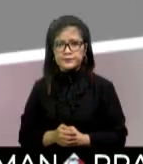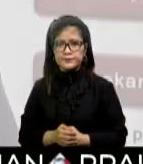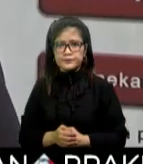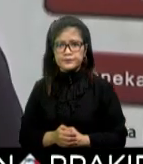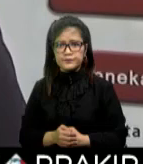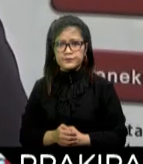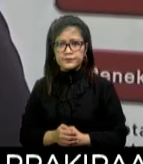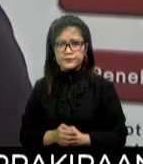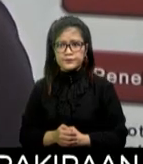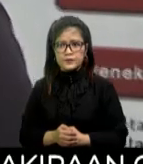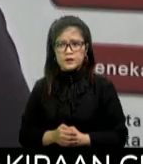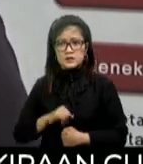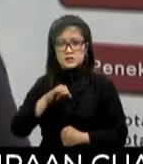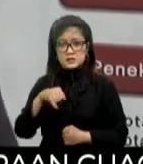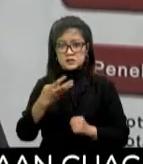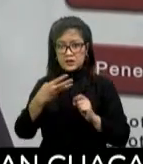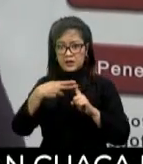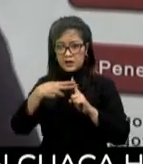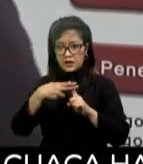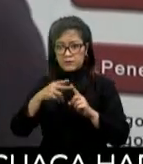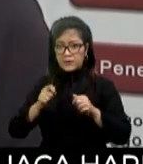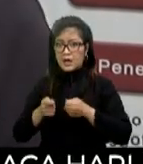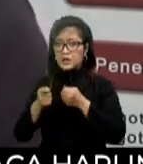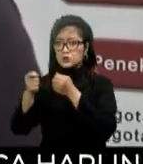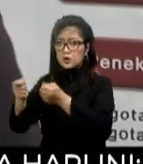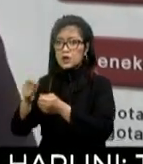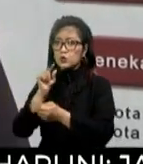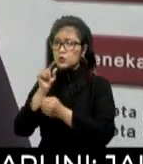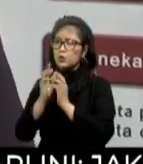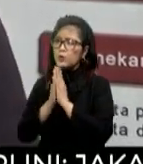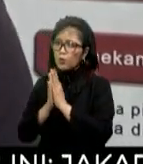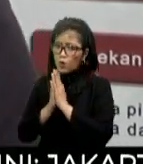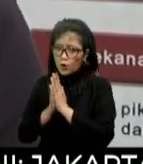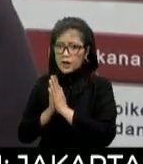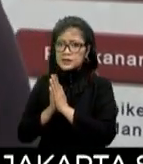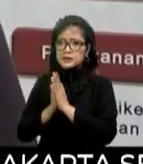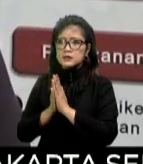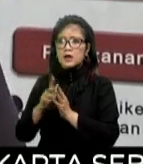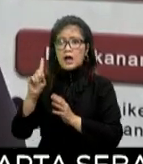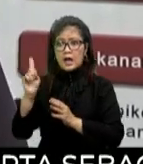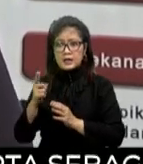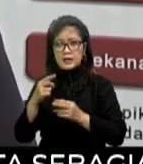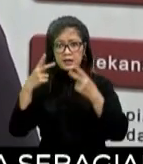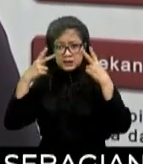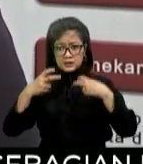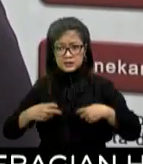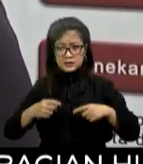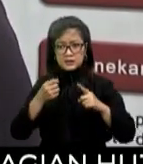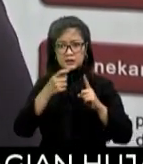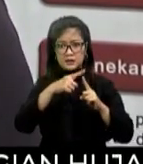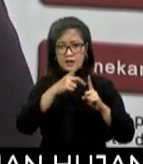Hai banget FH sudah mengajukan permohonan untuk assessment THT 4S kantor satu karena memang barang buktinya itu